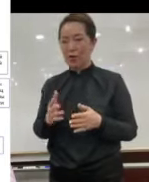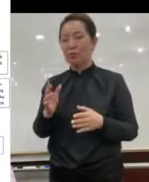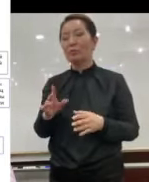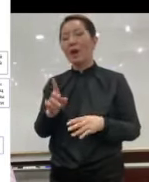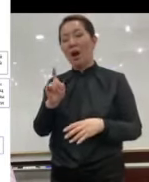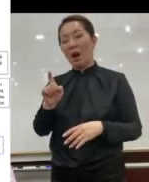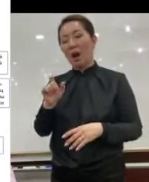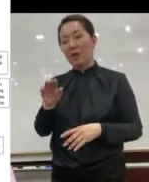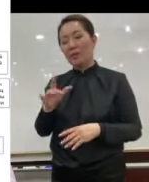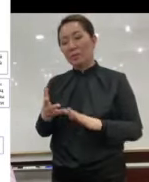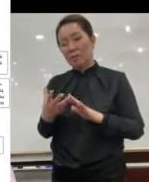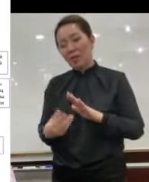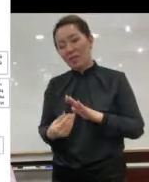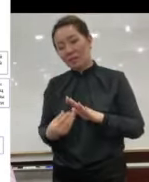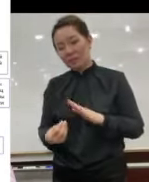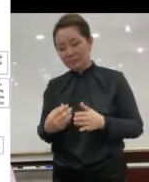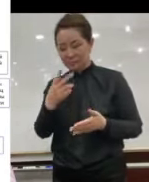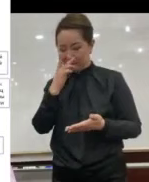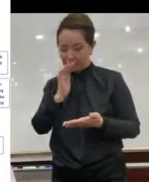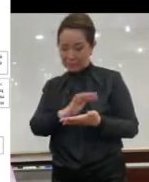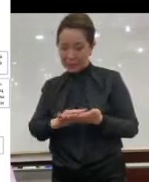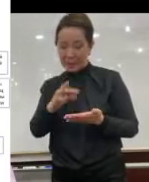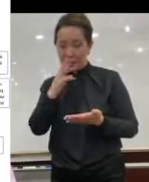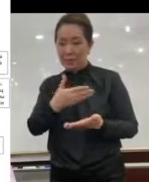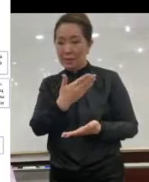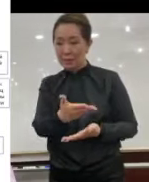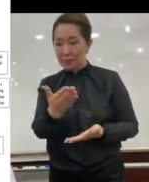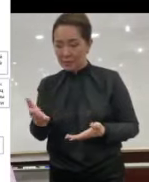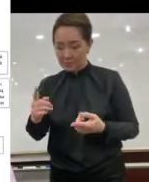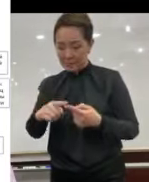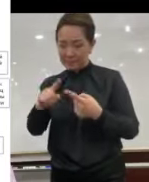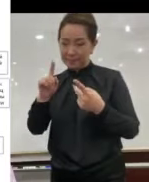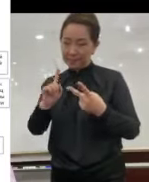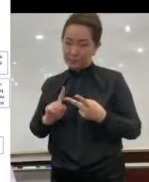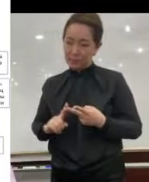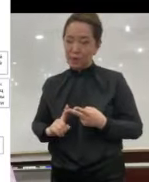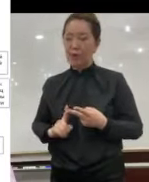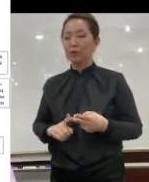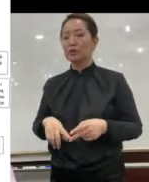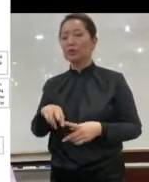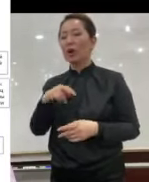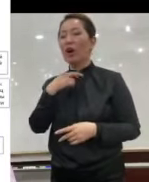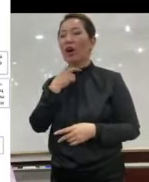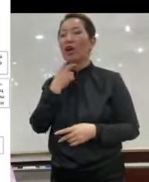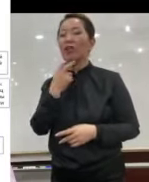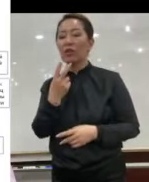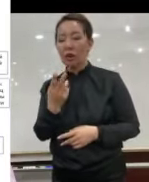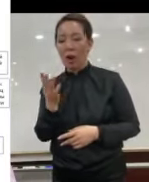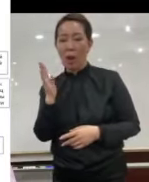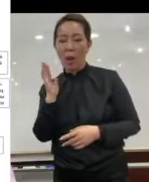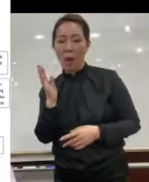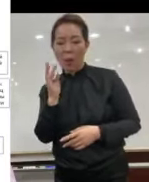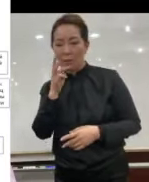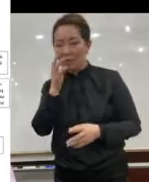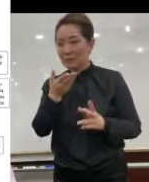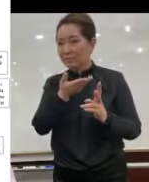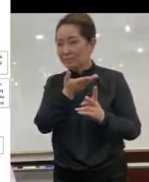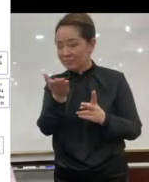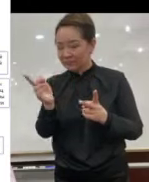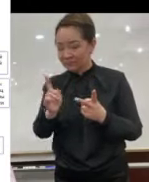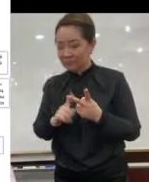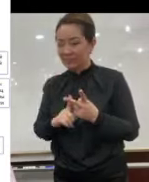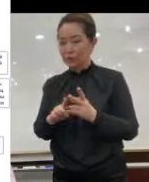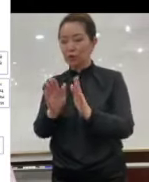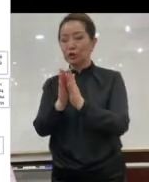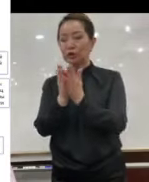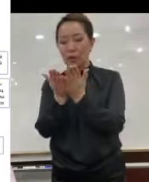одоо бичиг баримт мэдээлэл мөн түнчлэн дуу аваагаар одоо мэдээлэл дамжуулах электрон